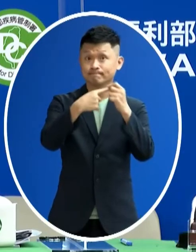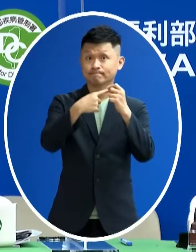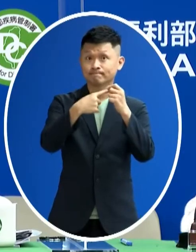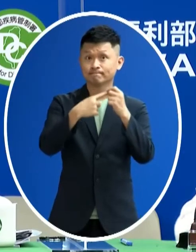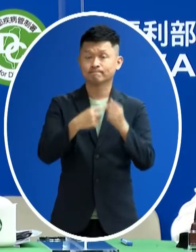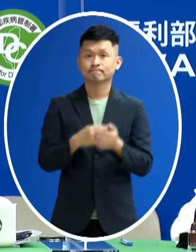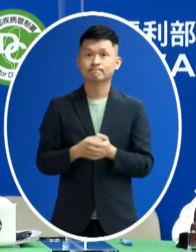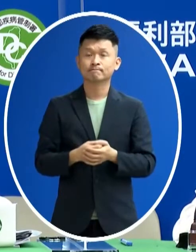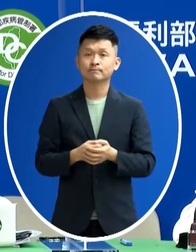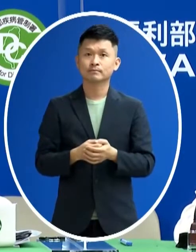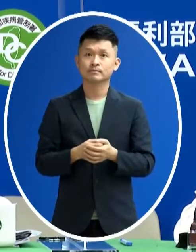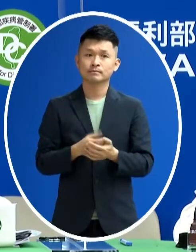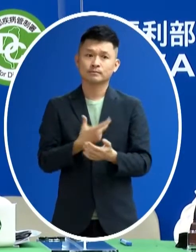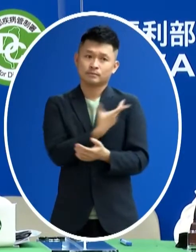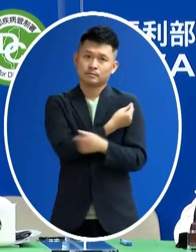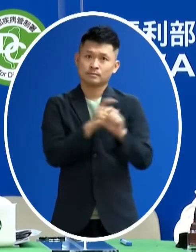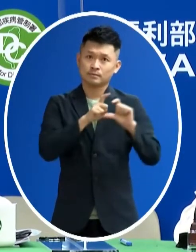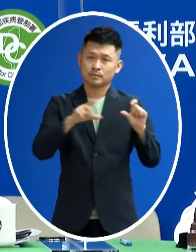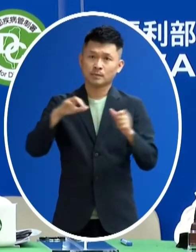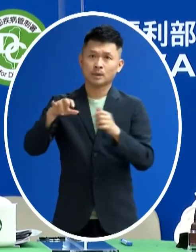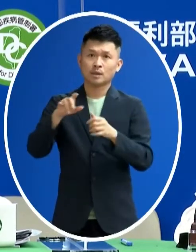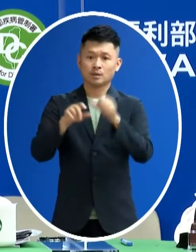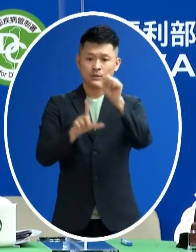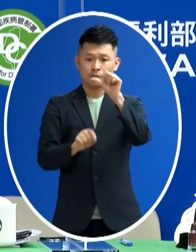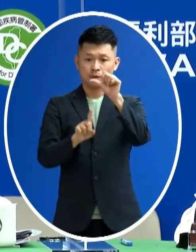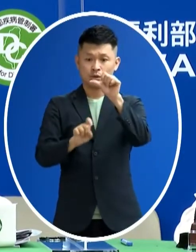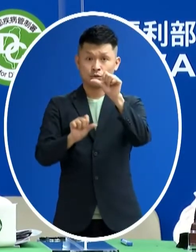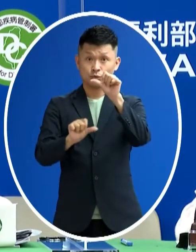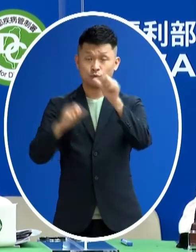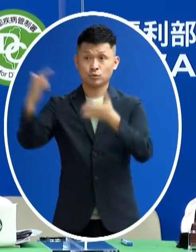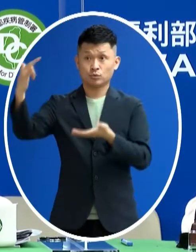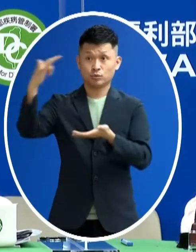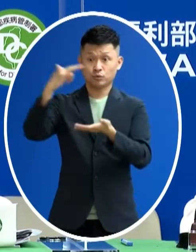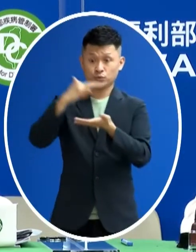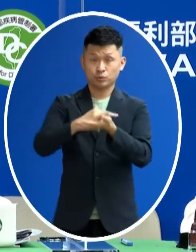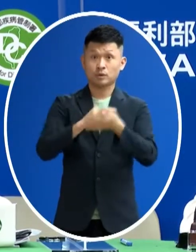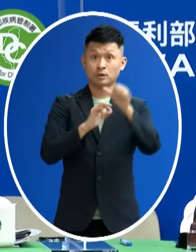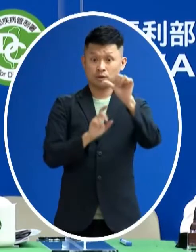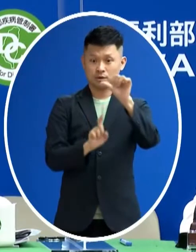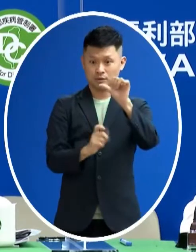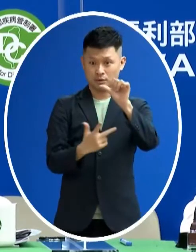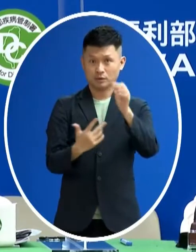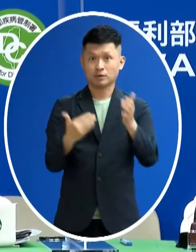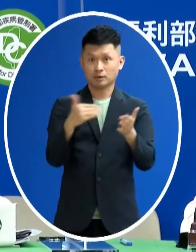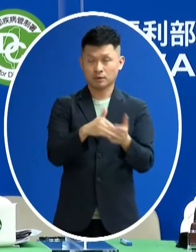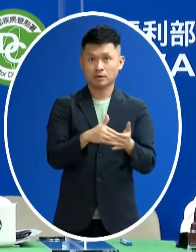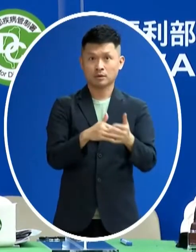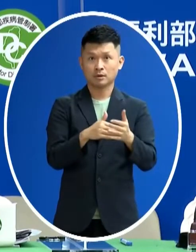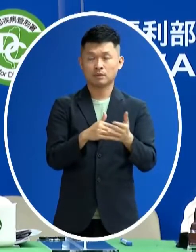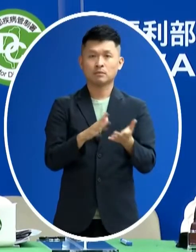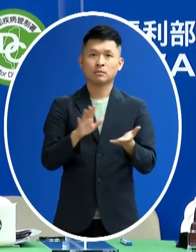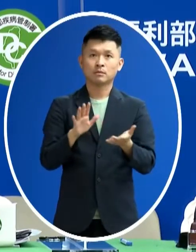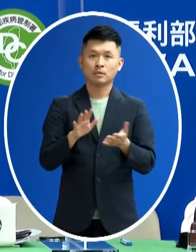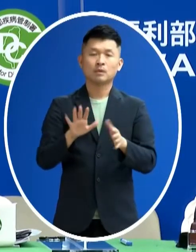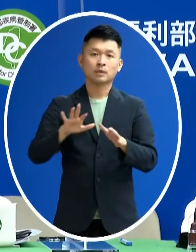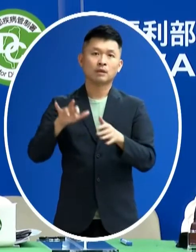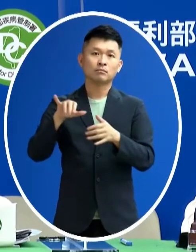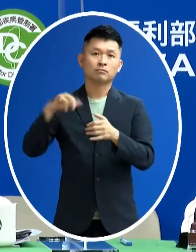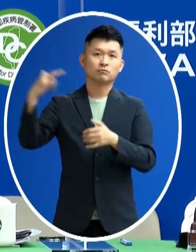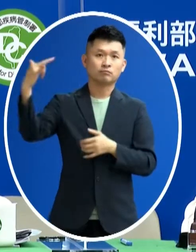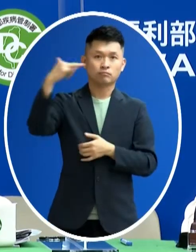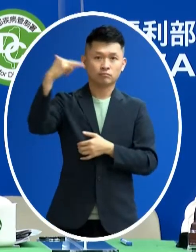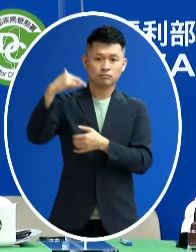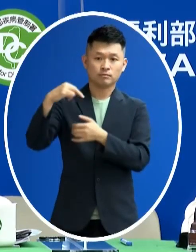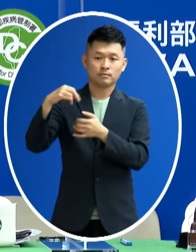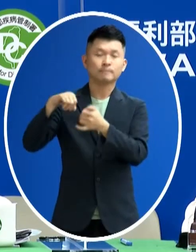药物大概可15号起飞，16号到。不过这也不是100%，不过我们知道它航班已经定了。